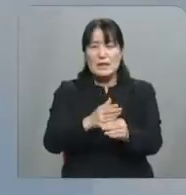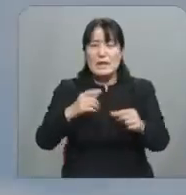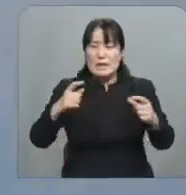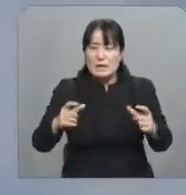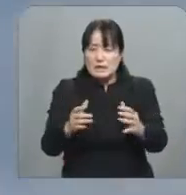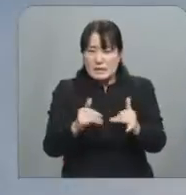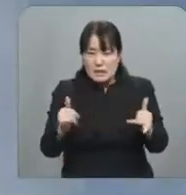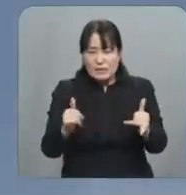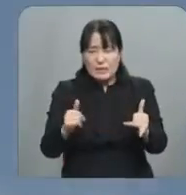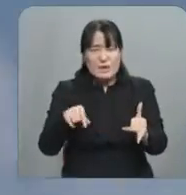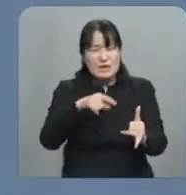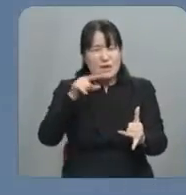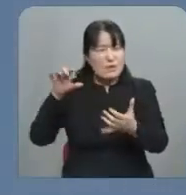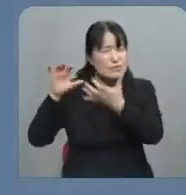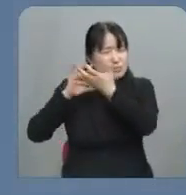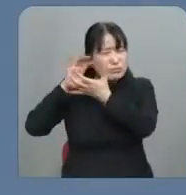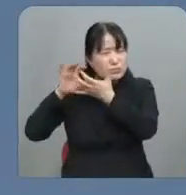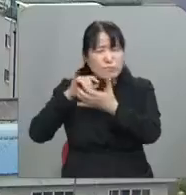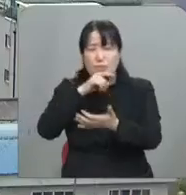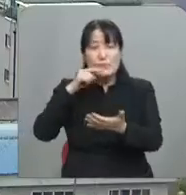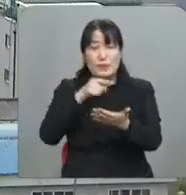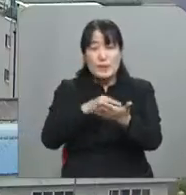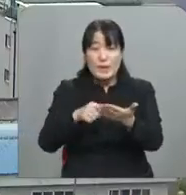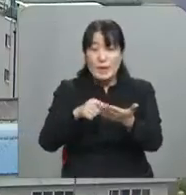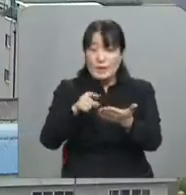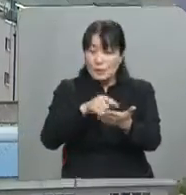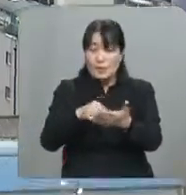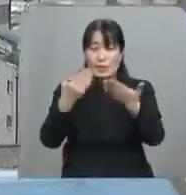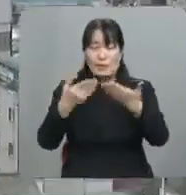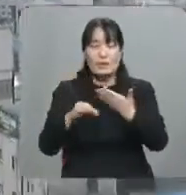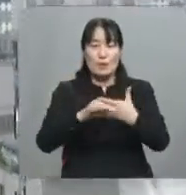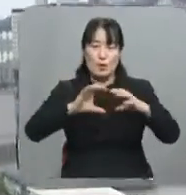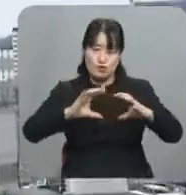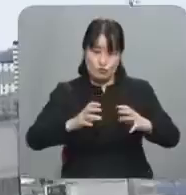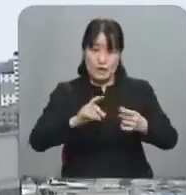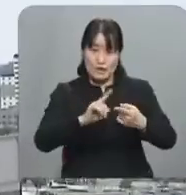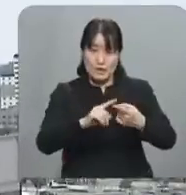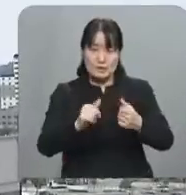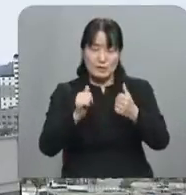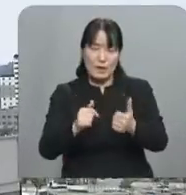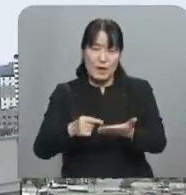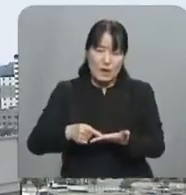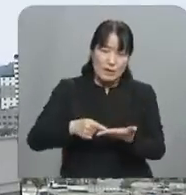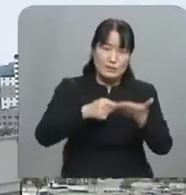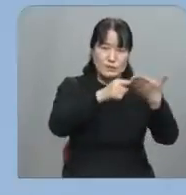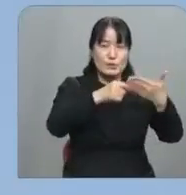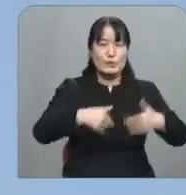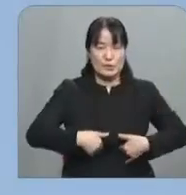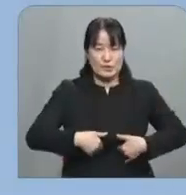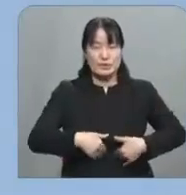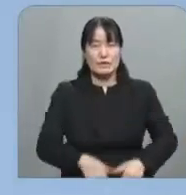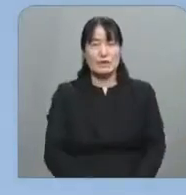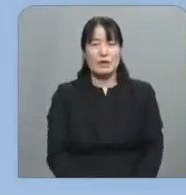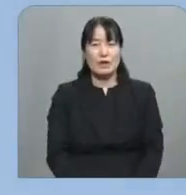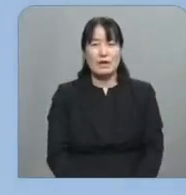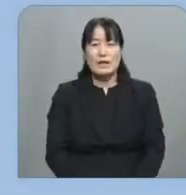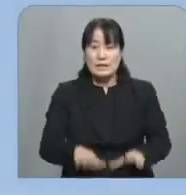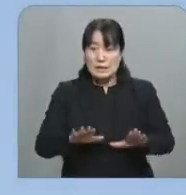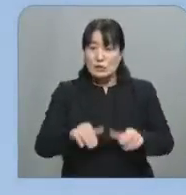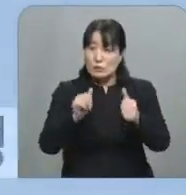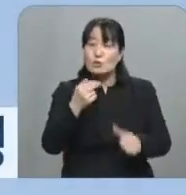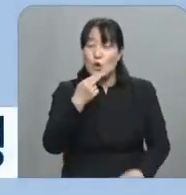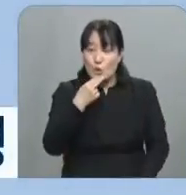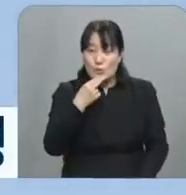인근 주민들이 이러한 비행기 소음 피해 보상을 받으려면 국가를 상대로 손해배상 소송을 내야 했습니다. 이젠 소송